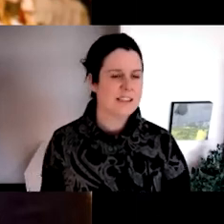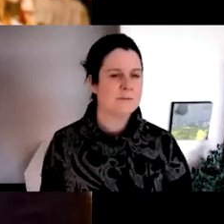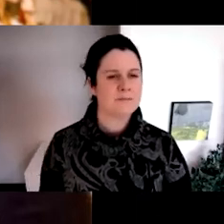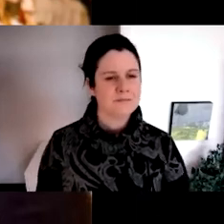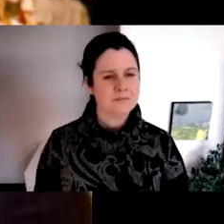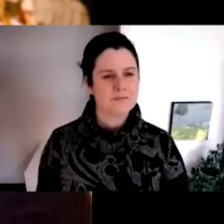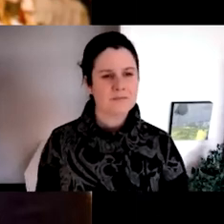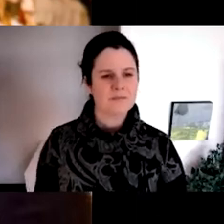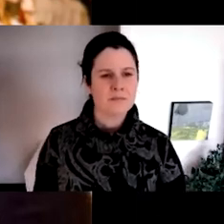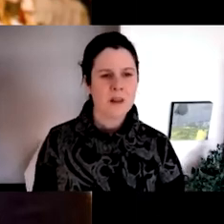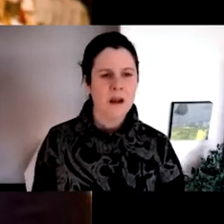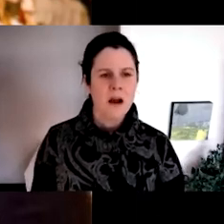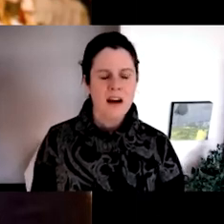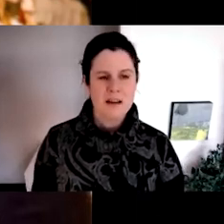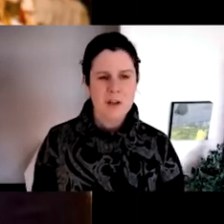autiste